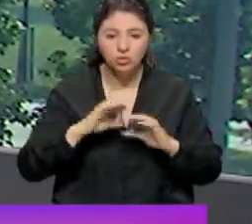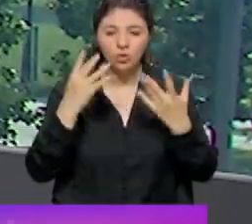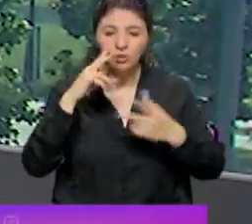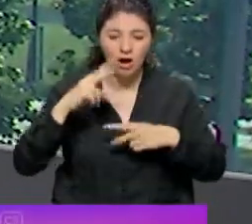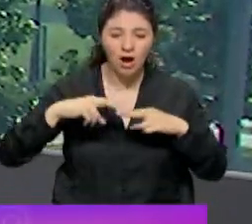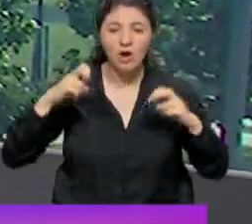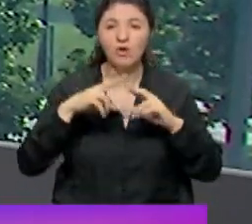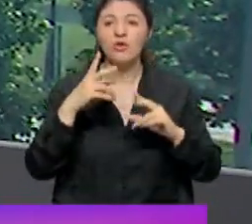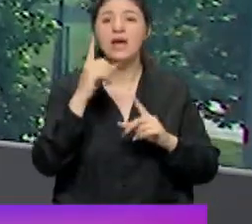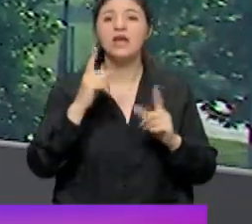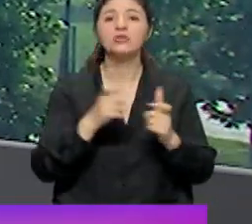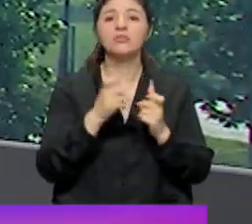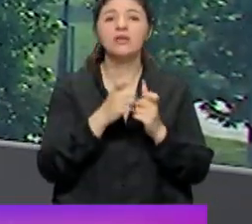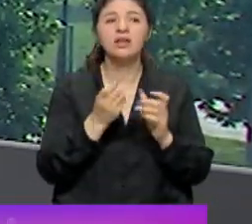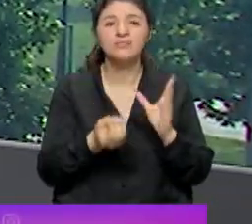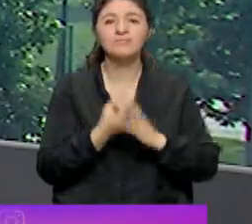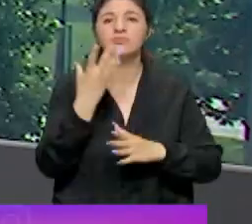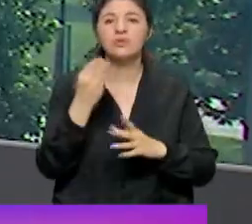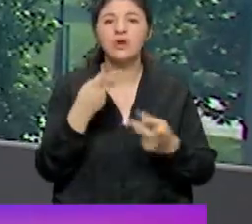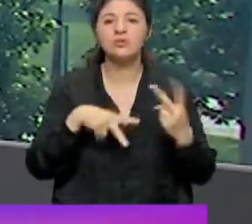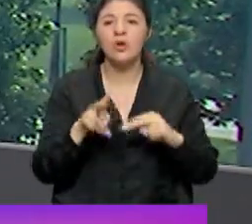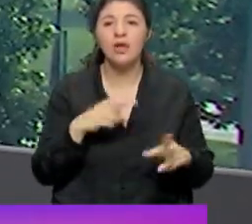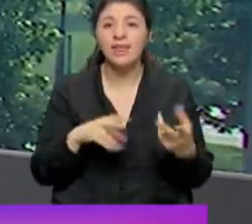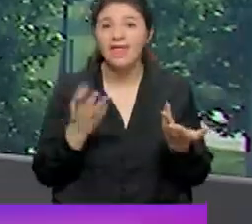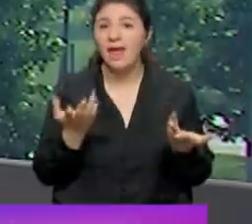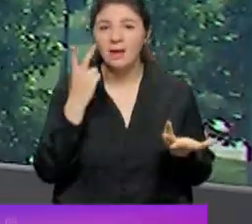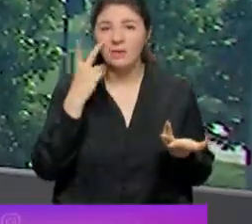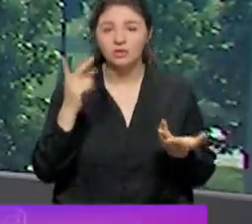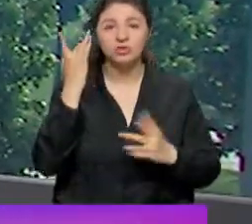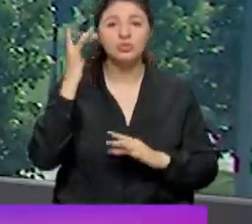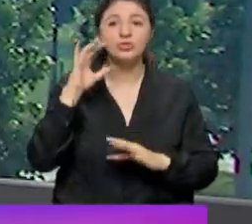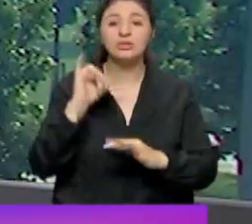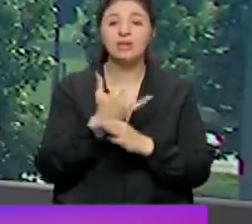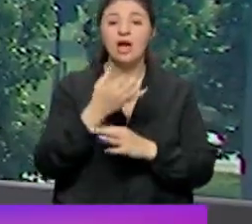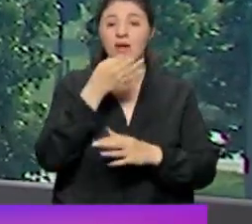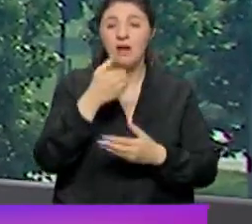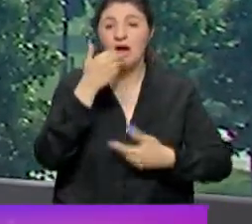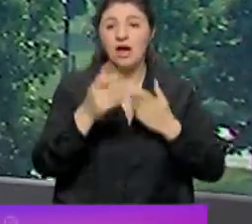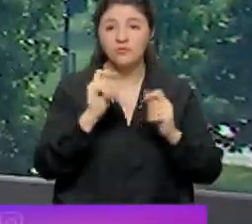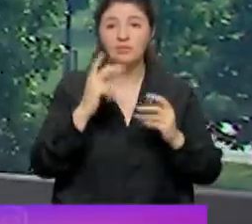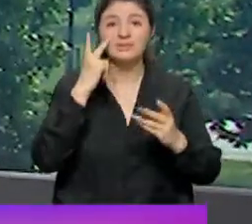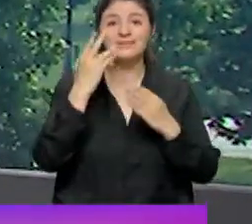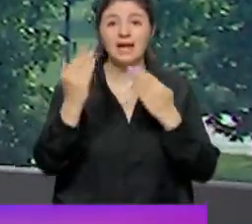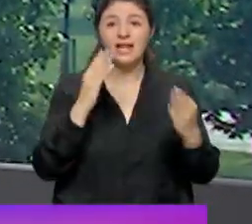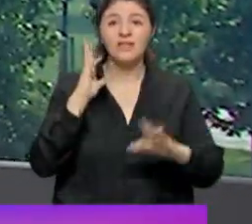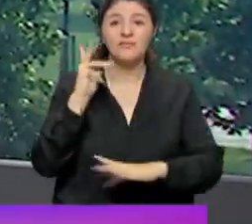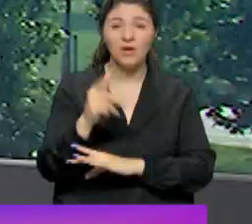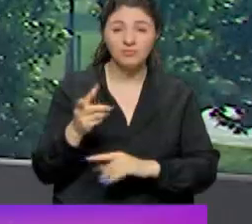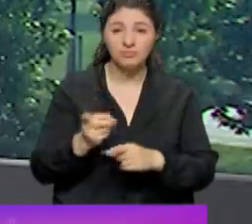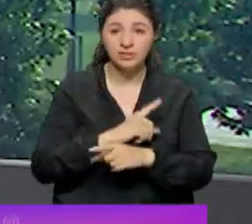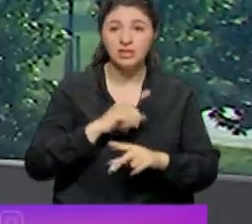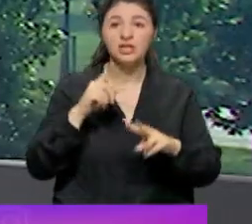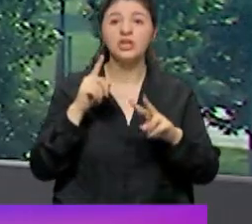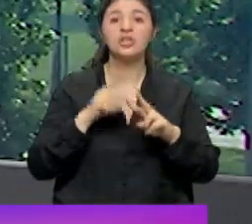toplantıdan Suzan formüller nelerdir Buna bakacağız biz Kültür Sanat haberlerinden bahsedeceğiz sergilerden fuarlardan